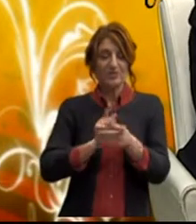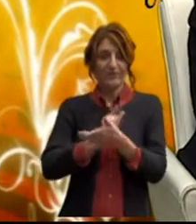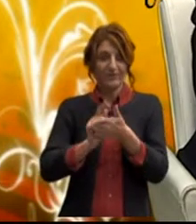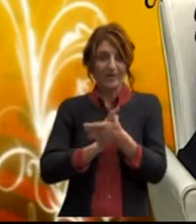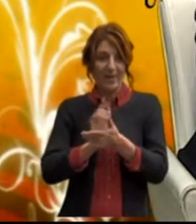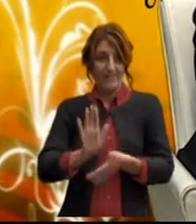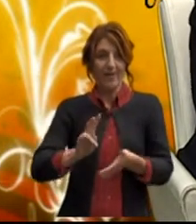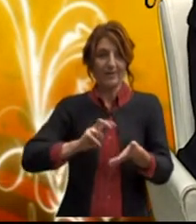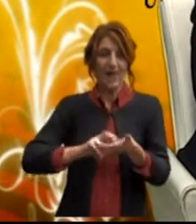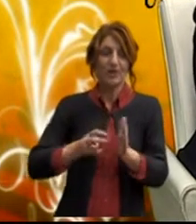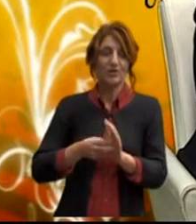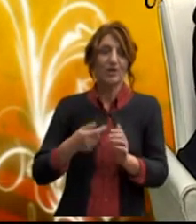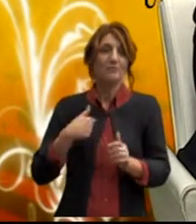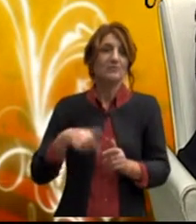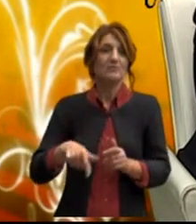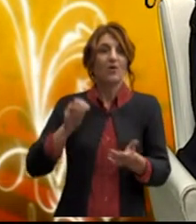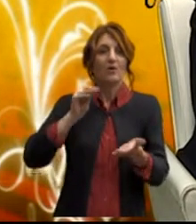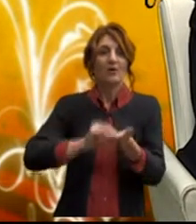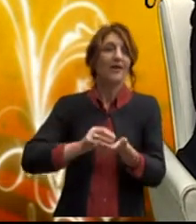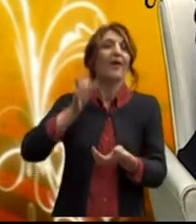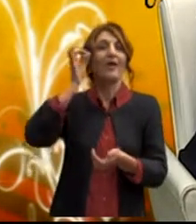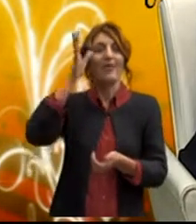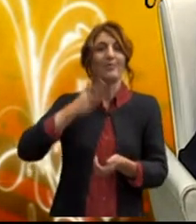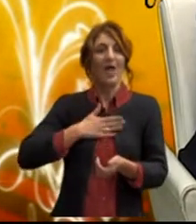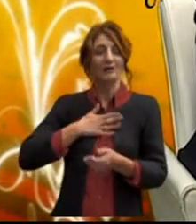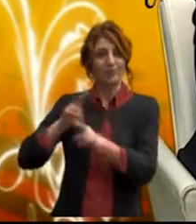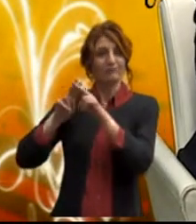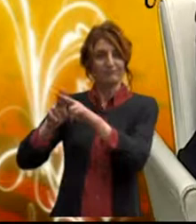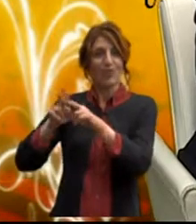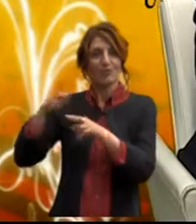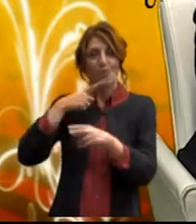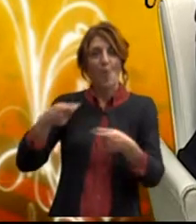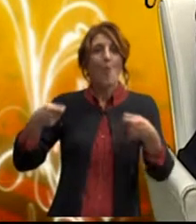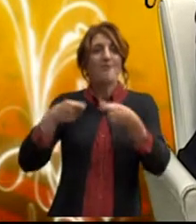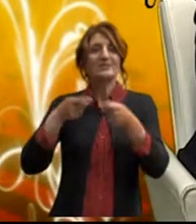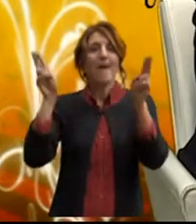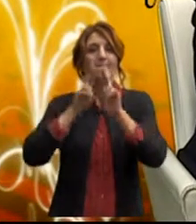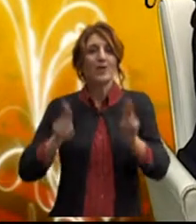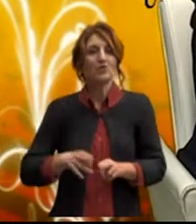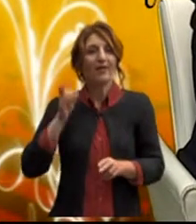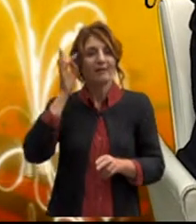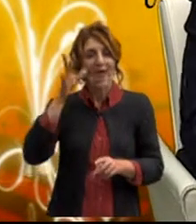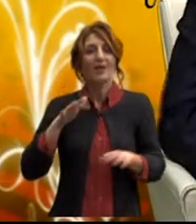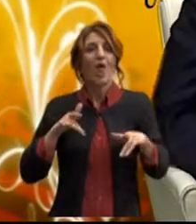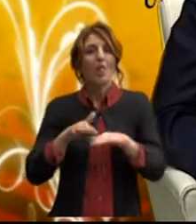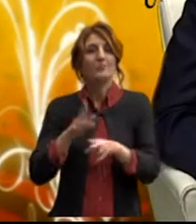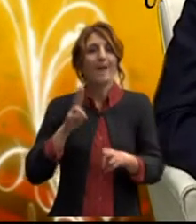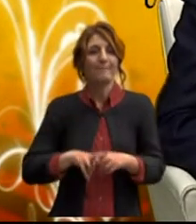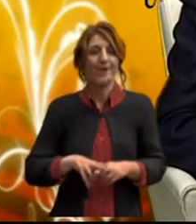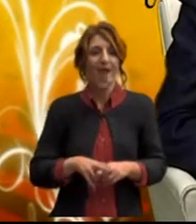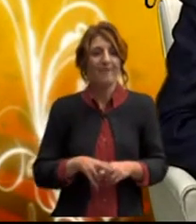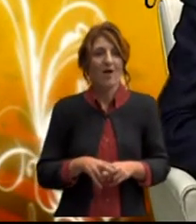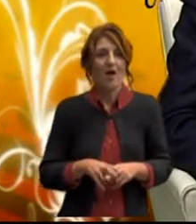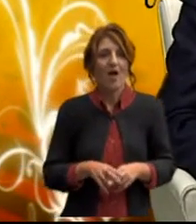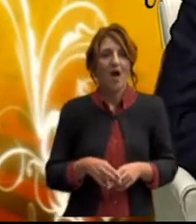način, dakle, mi smo obilježili dan naše klinike koji smo vezali, dakle, za Međunarodni dan ljudskih prava. Dakle. Recimo,